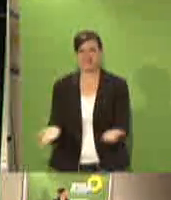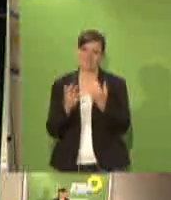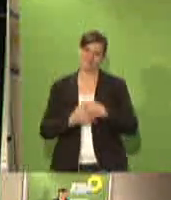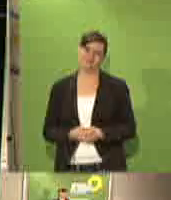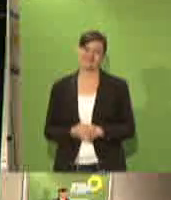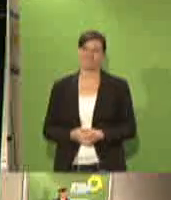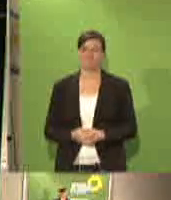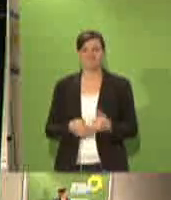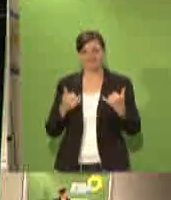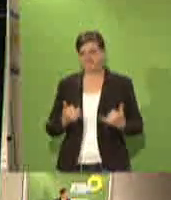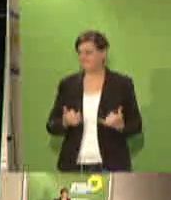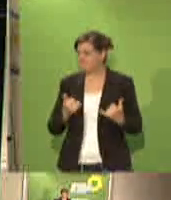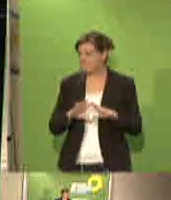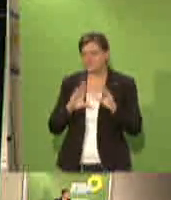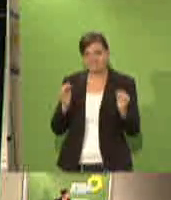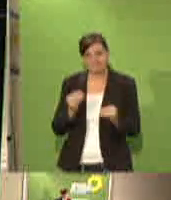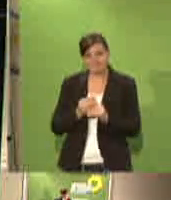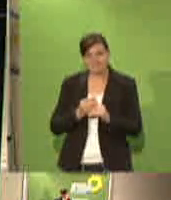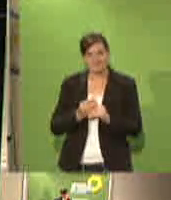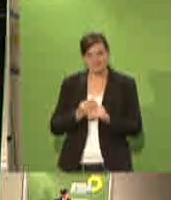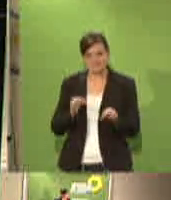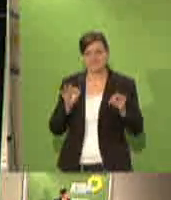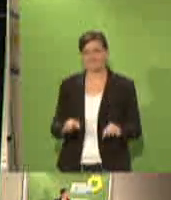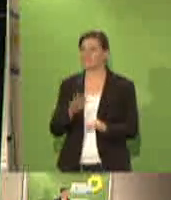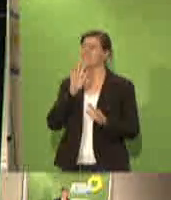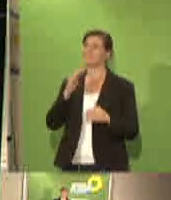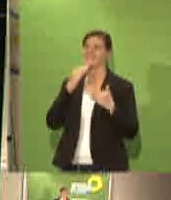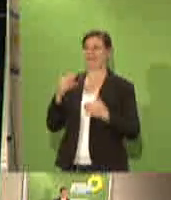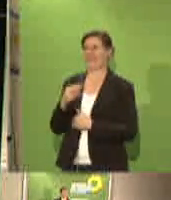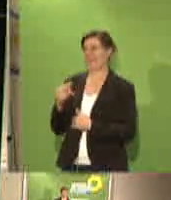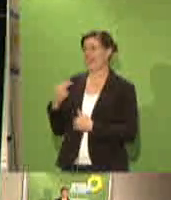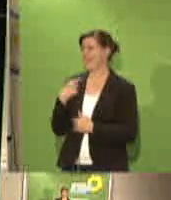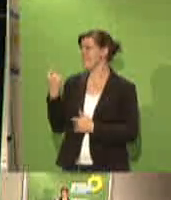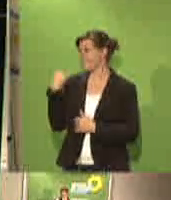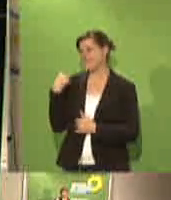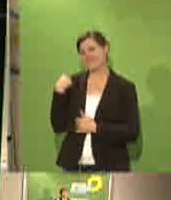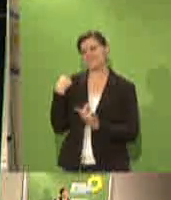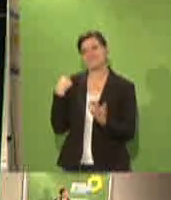Soweit für jetzt, oder Marianne? Vielen Dank, Harald, für das Zusammenstellen